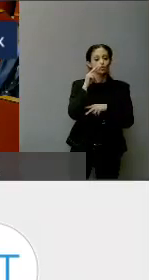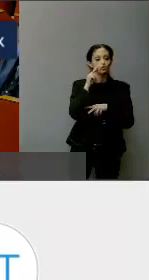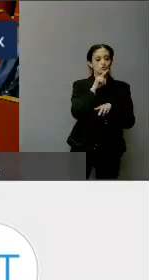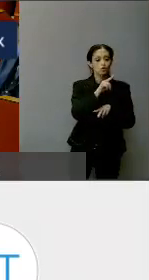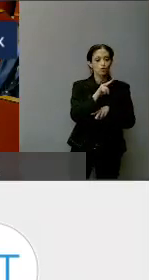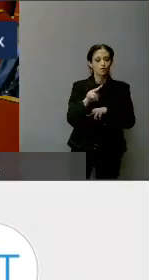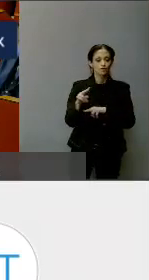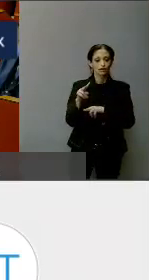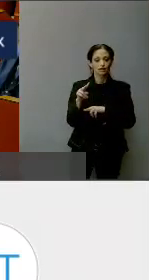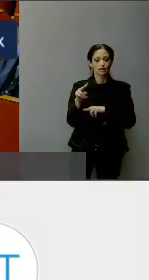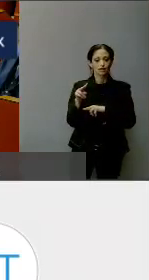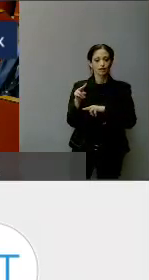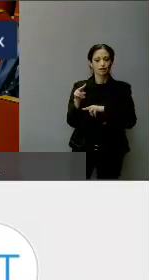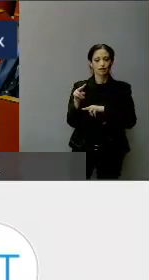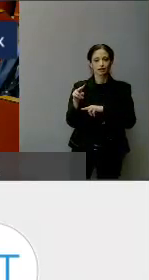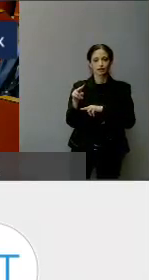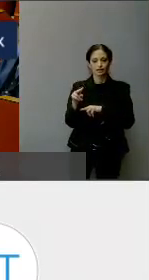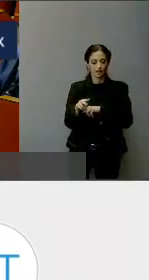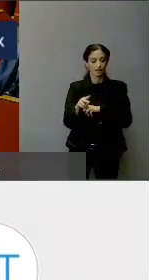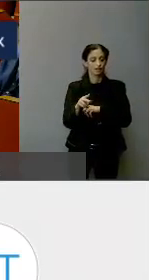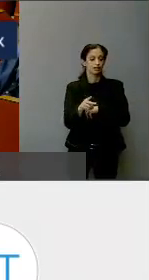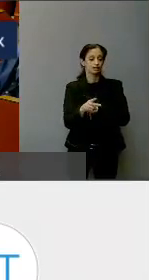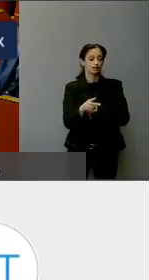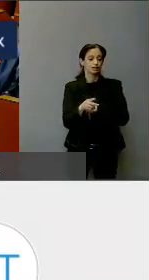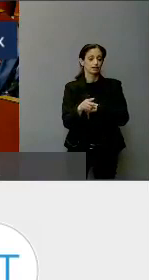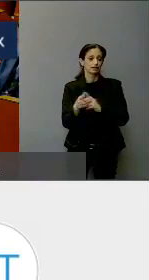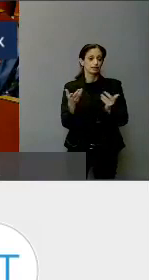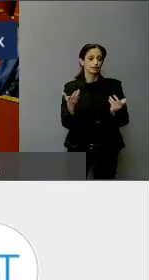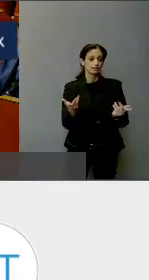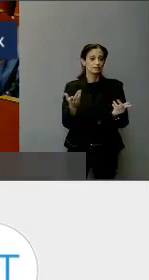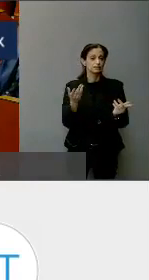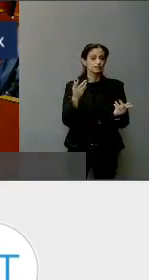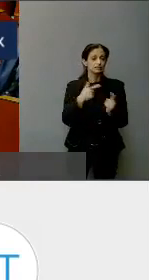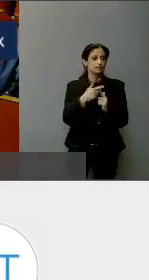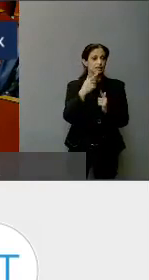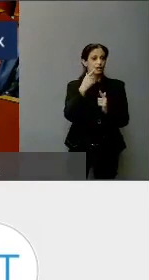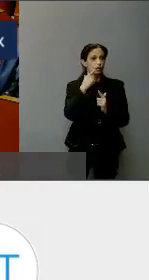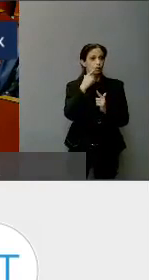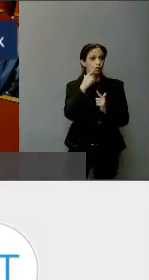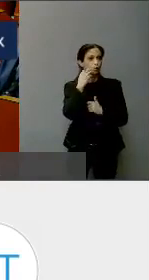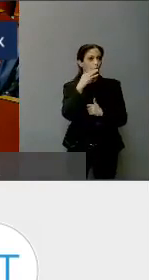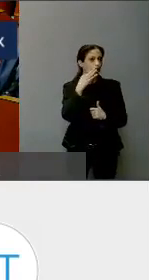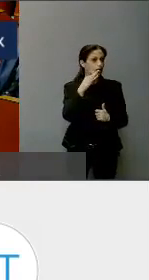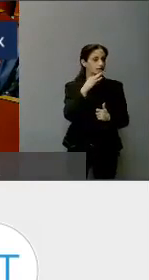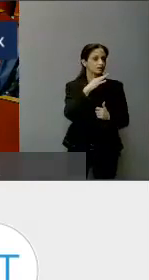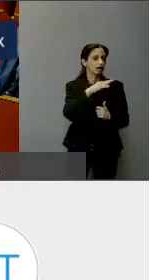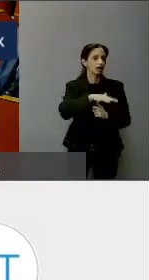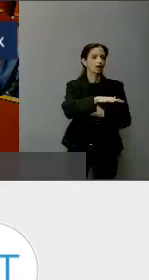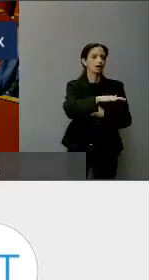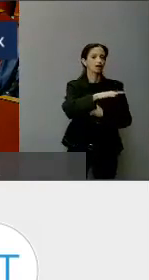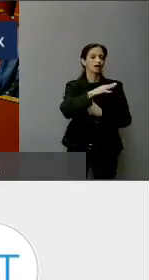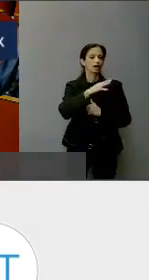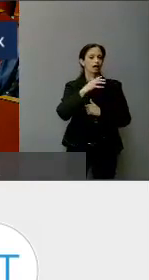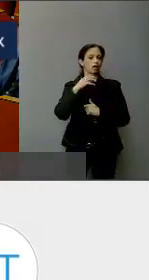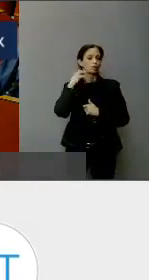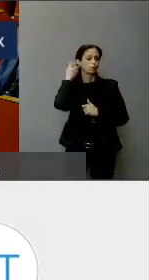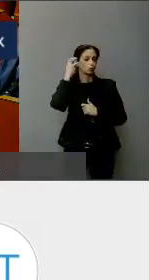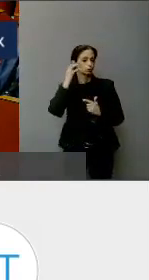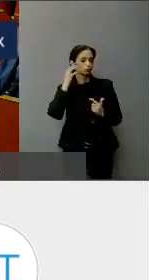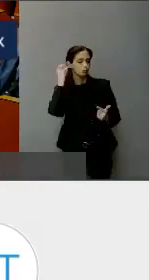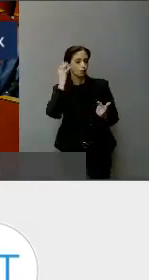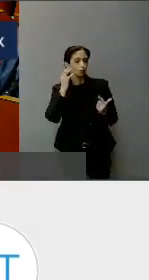vista della qualità il rumore dell'area